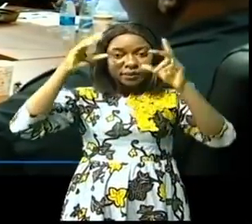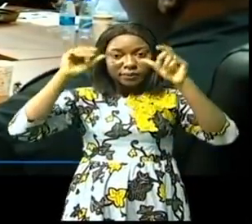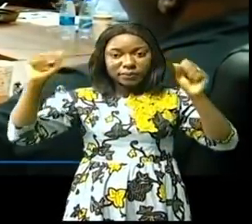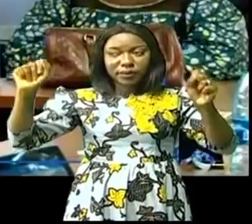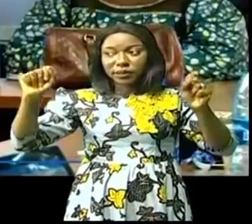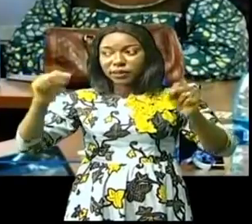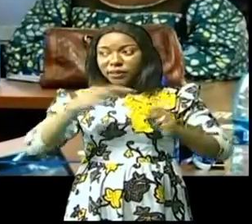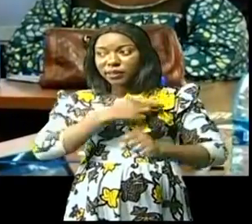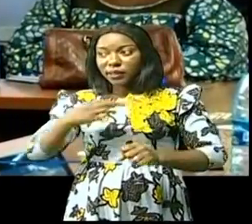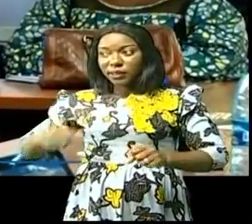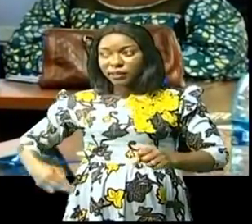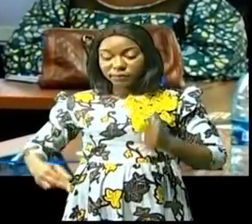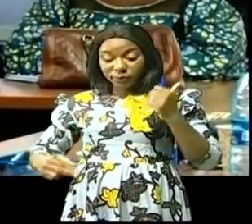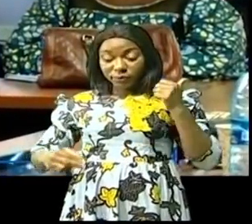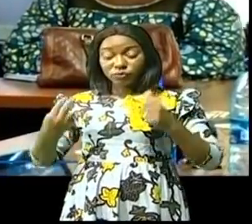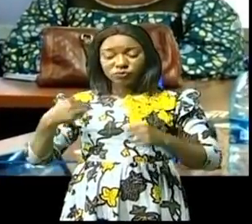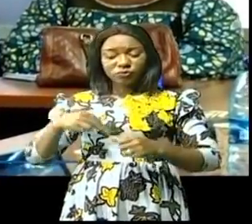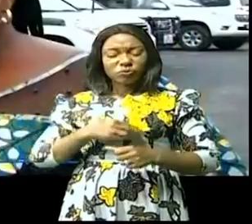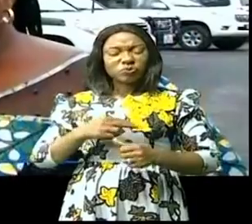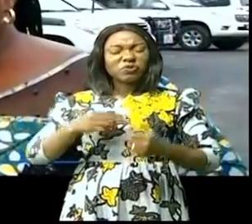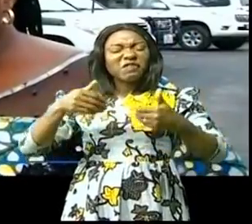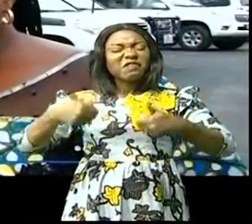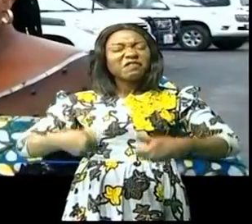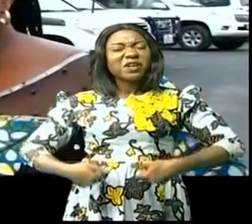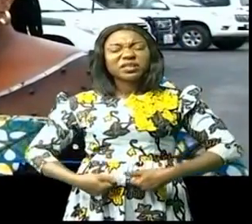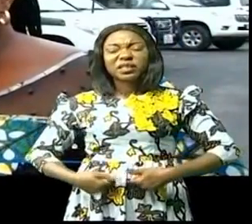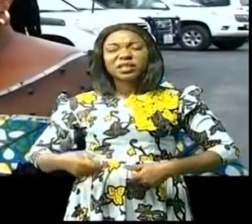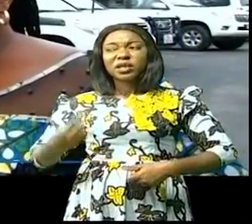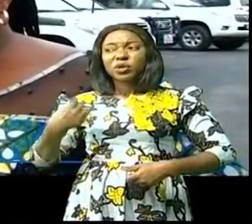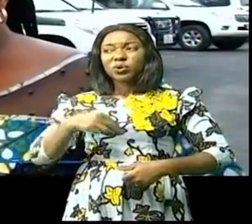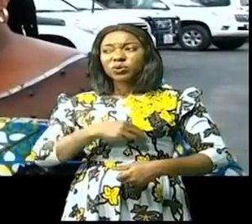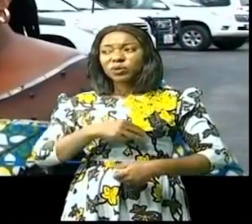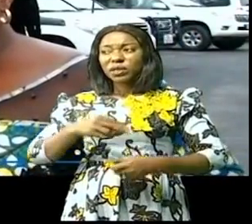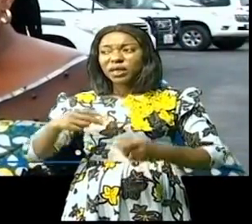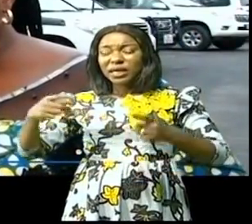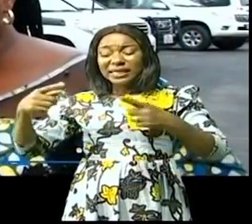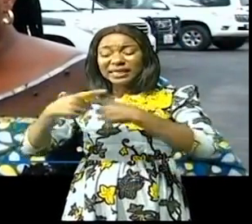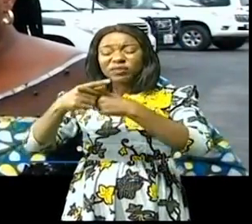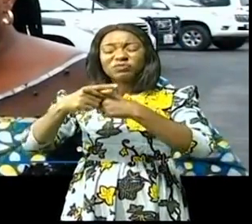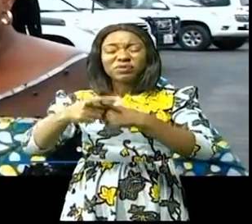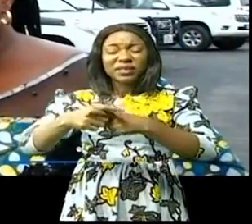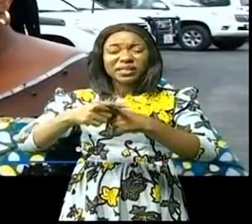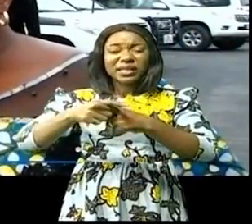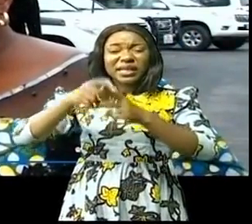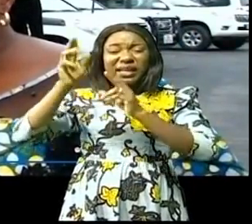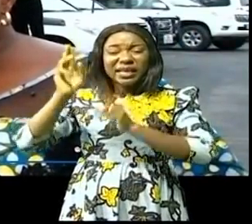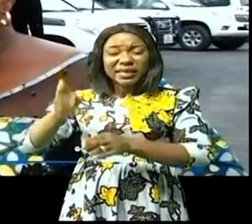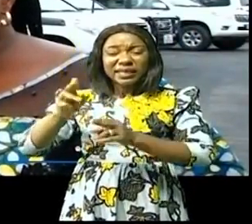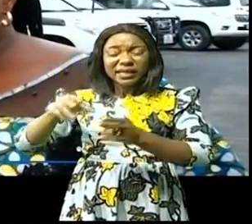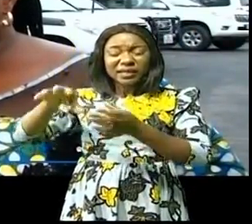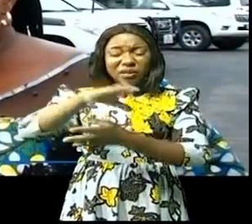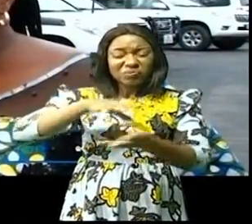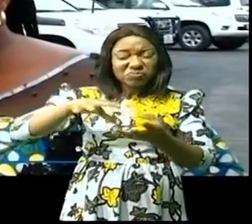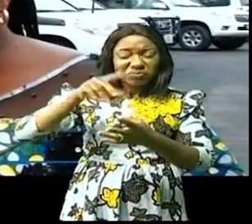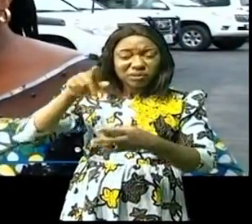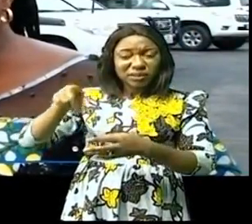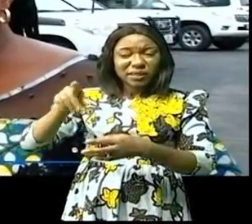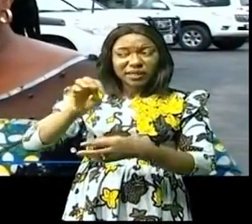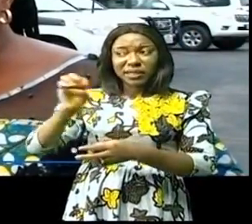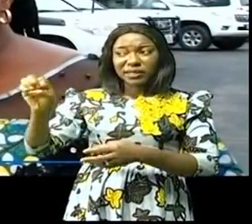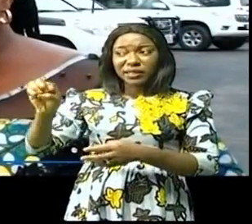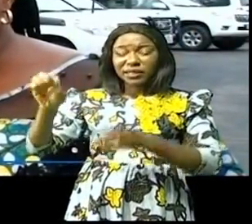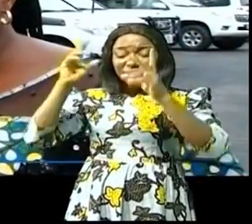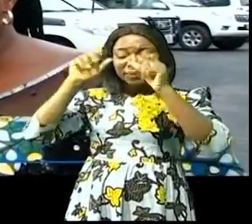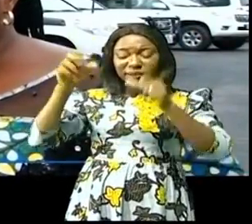trop, nous en avons marre avec cette insécurité causée par nos groupes armés. Et le président de la République a pris